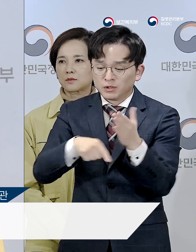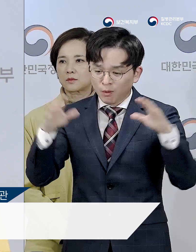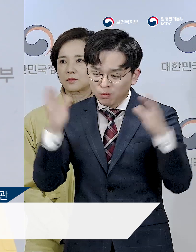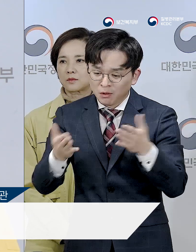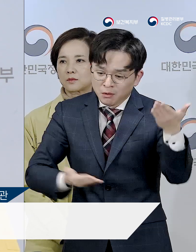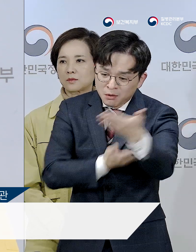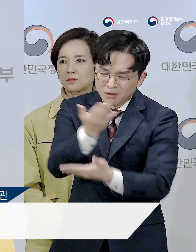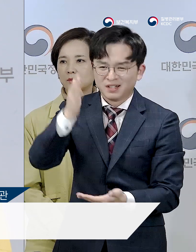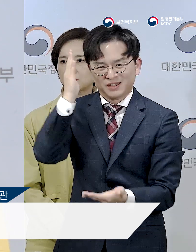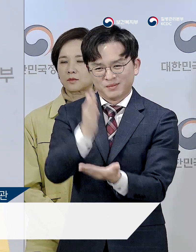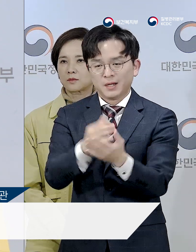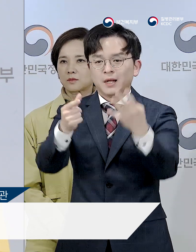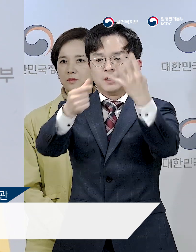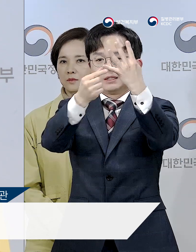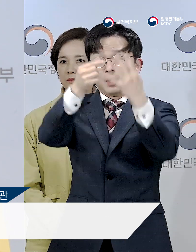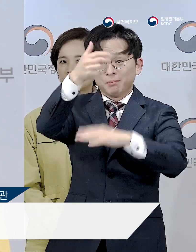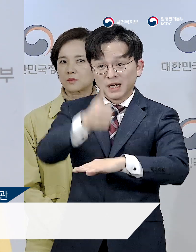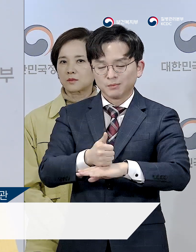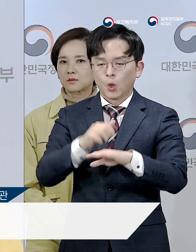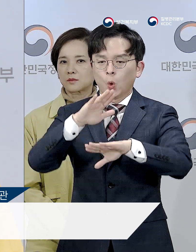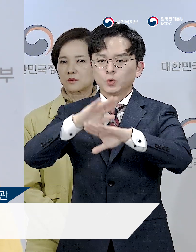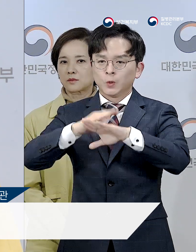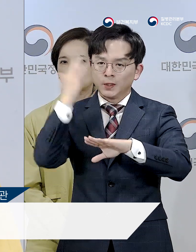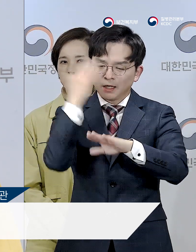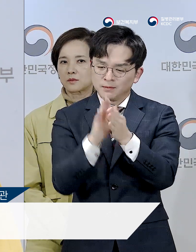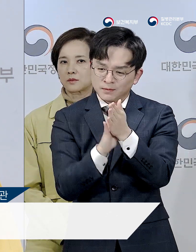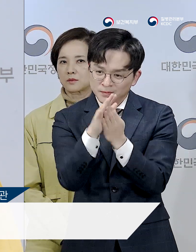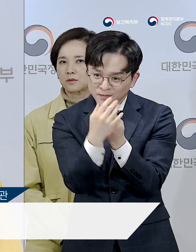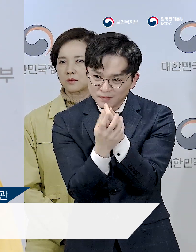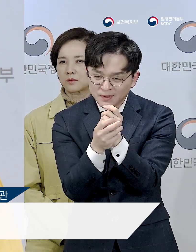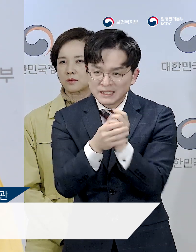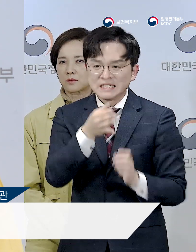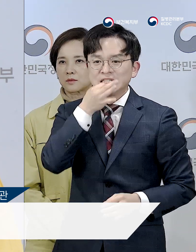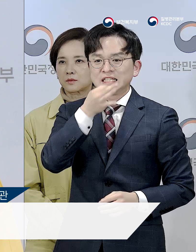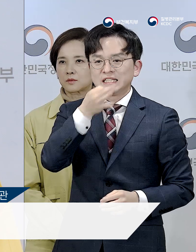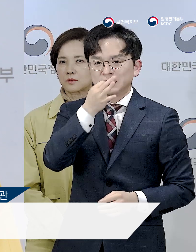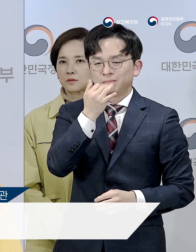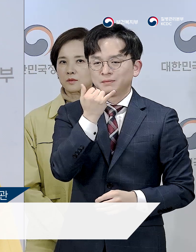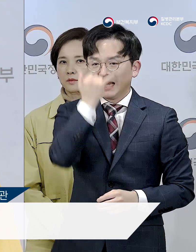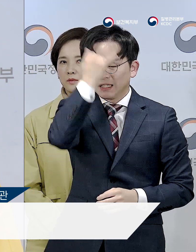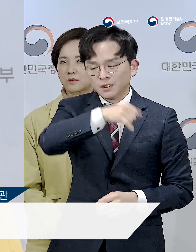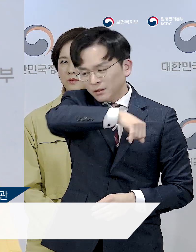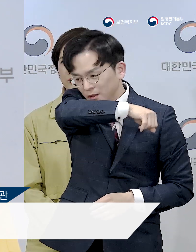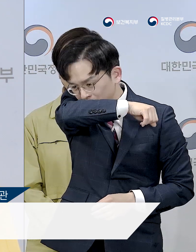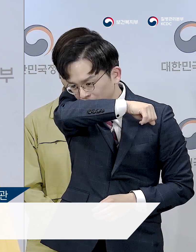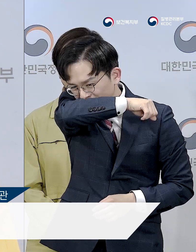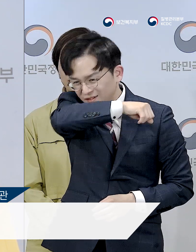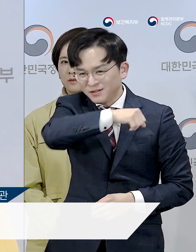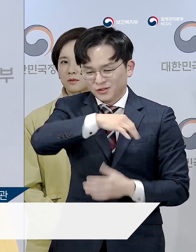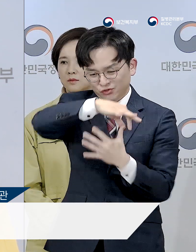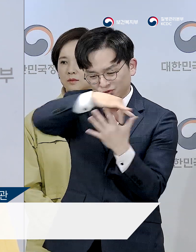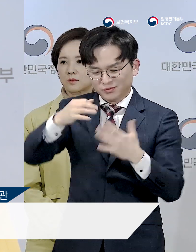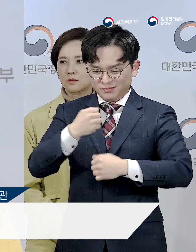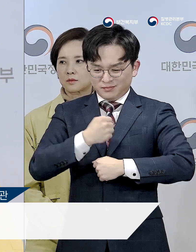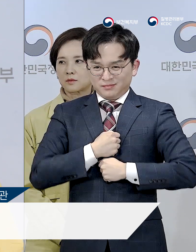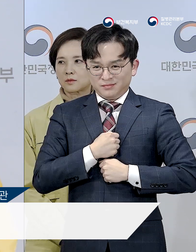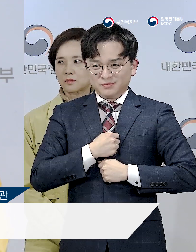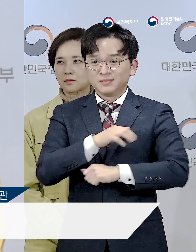해주십시오. 마지막으로 무엇보다 손 씻기, 기침 예절 등 개인위생 수칙을 지켜주시기